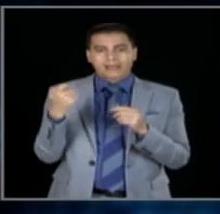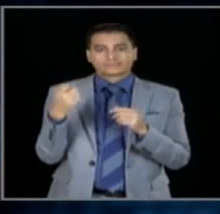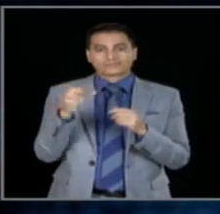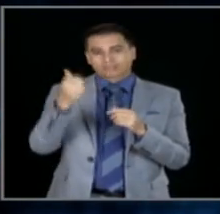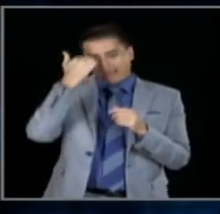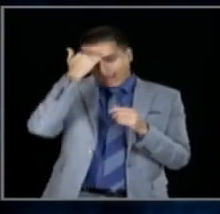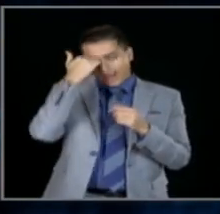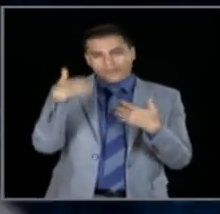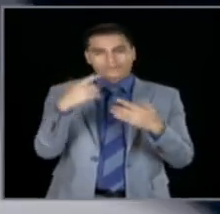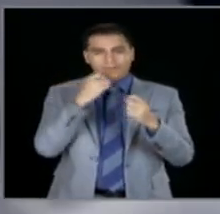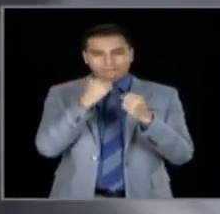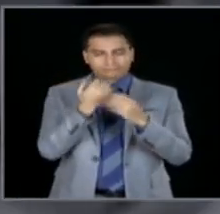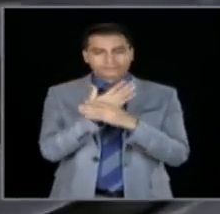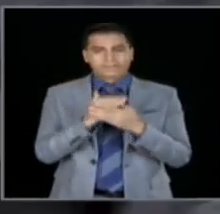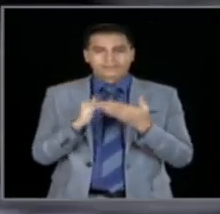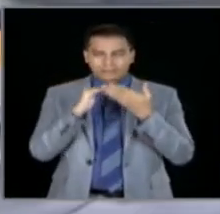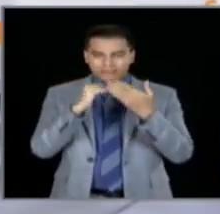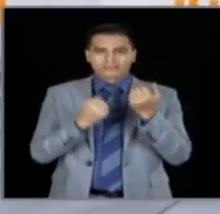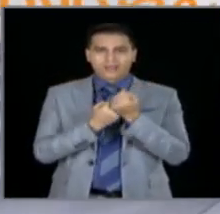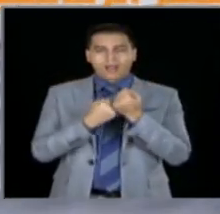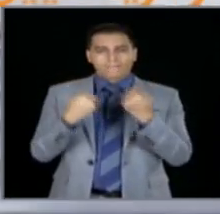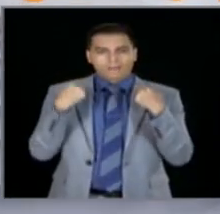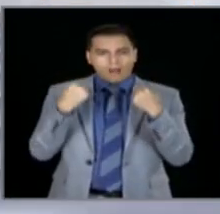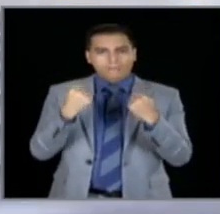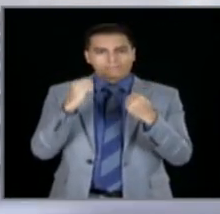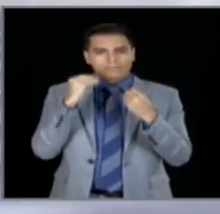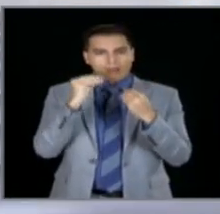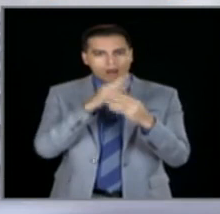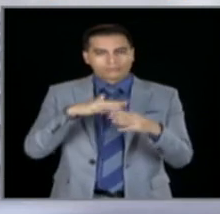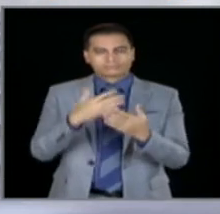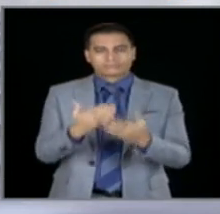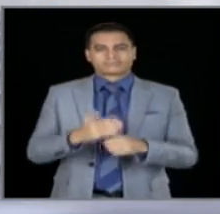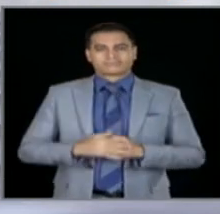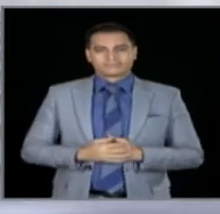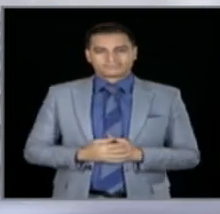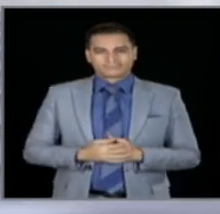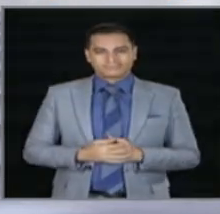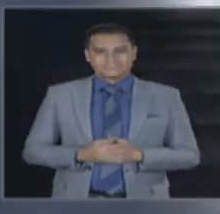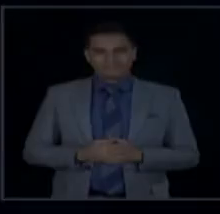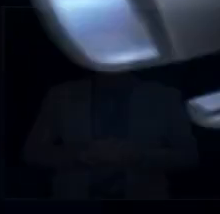195000 جنيه في خزنه البنك الاهلي لرعايه ابطال مصر الرياضي